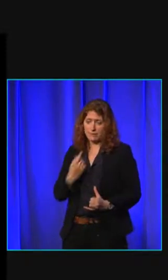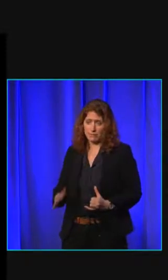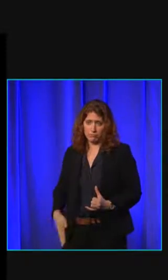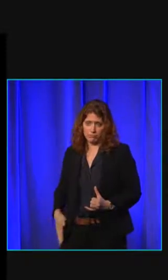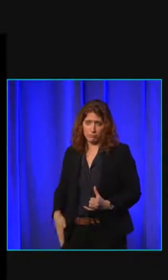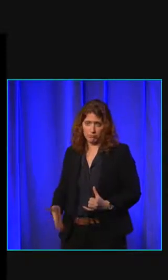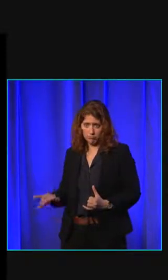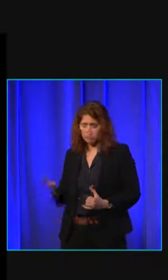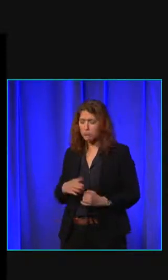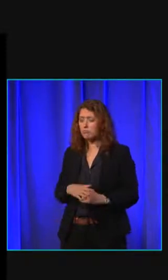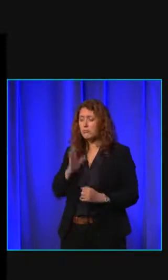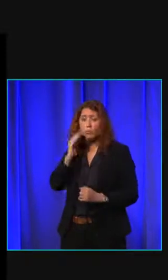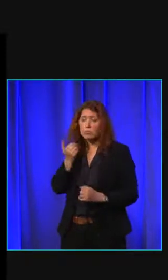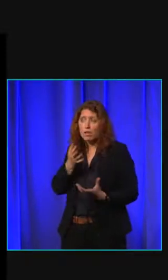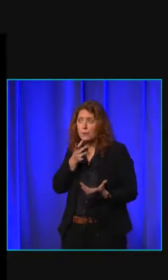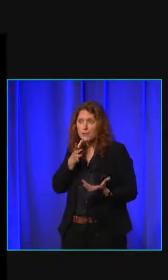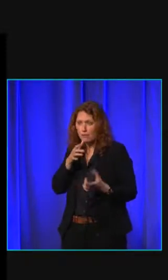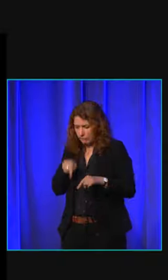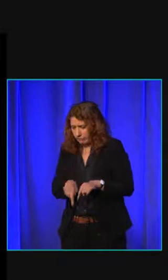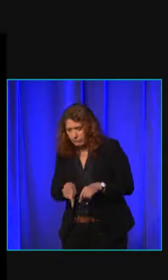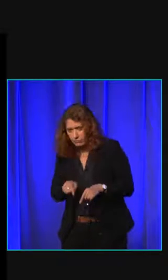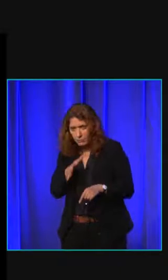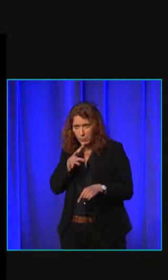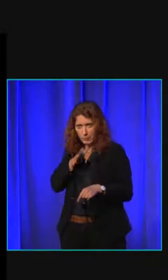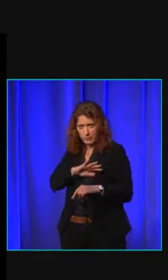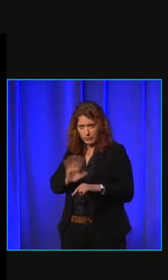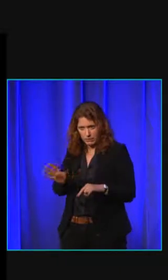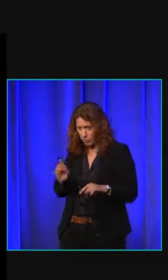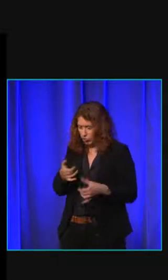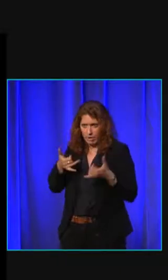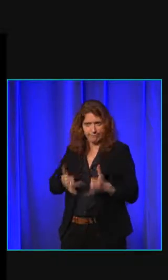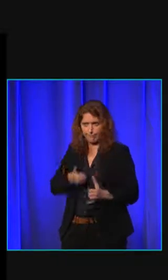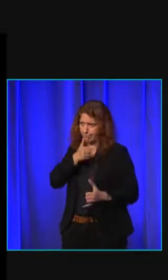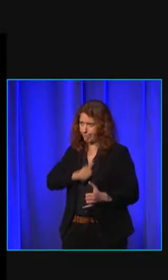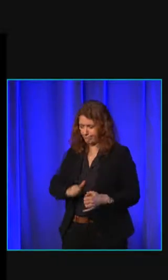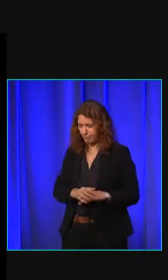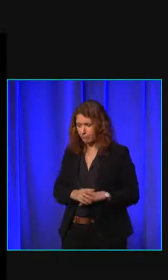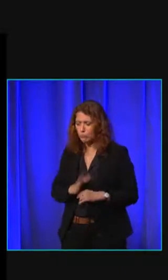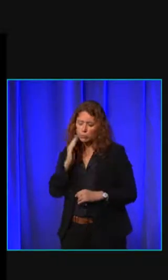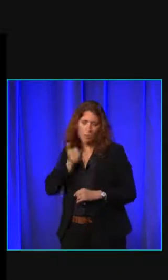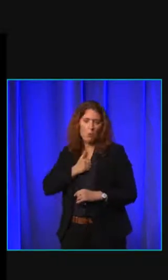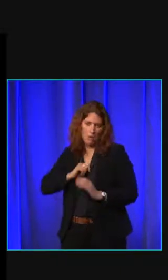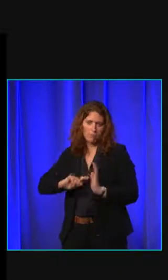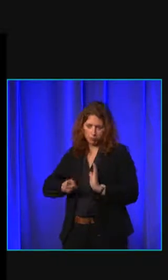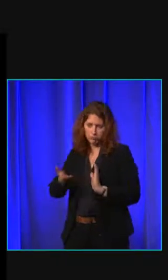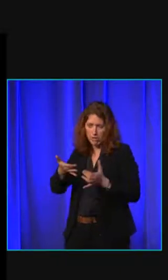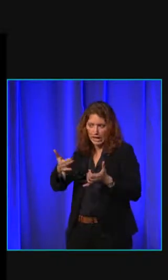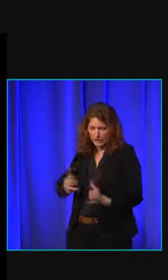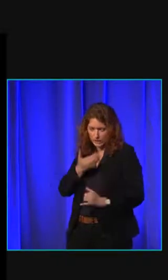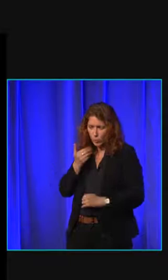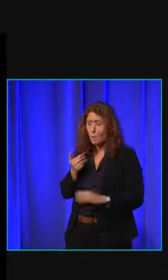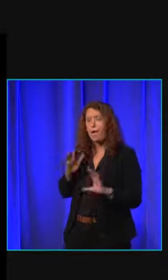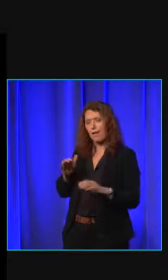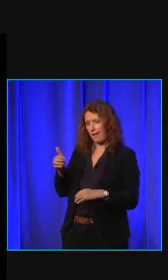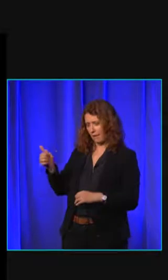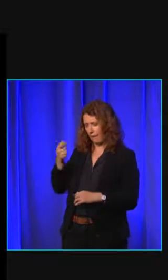inférieur. Et donc, elle ne peut pas s'appuyer, elle ne peut pas utiliser ses membres inférieurs. Donc, je l'ai mis en position assise. Et là, ce qu'elle